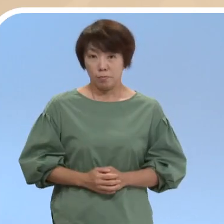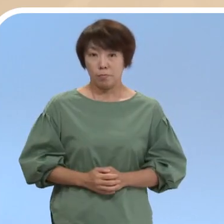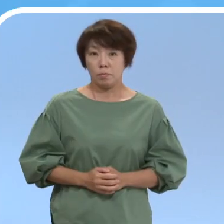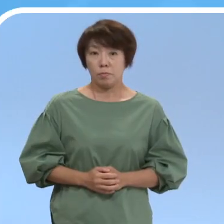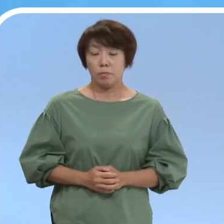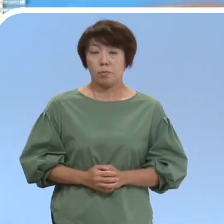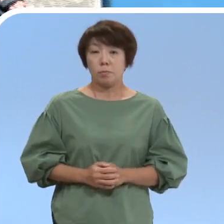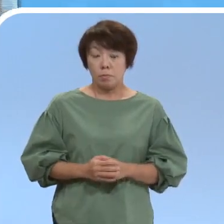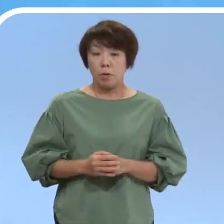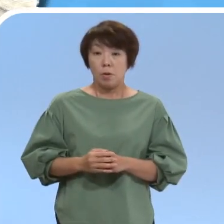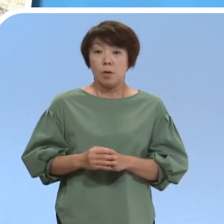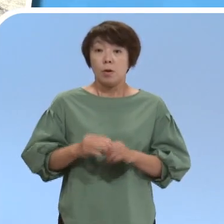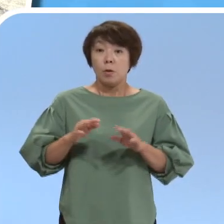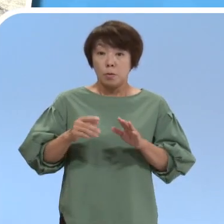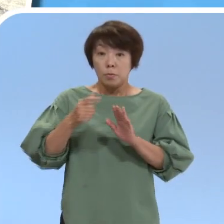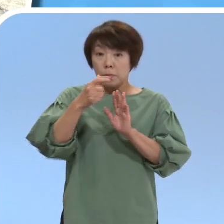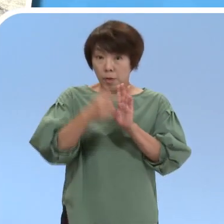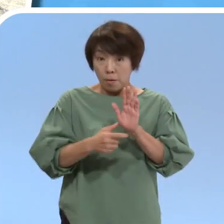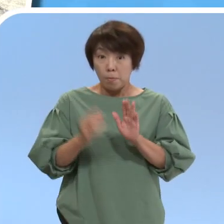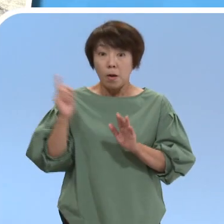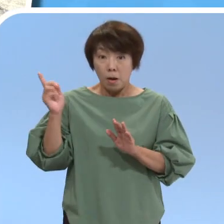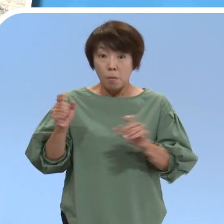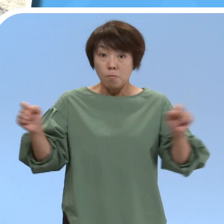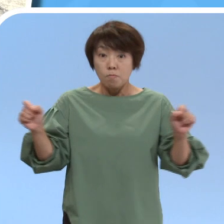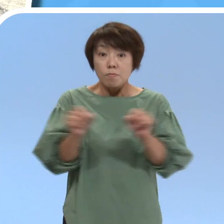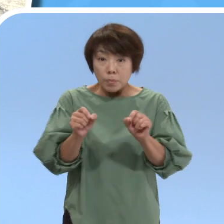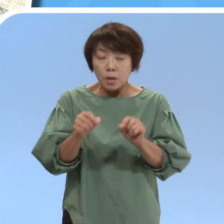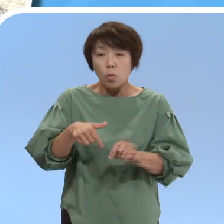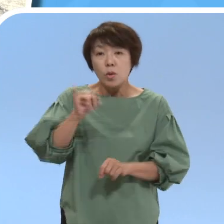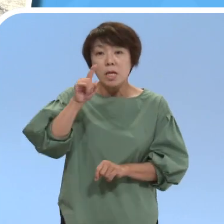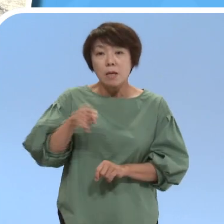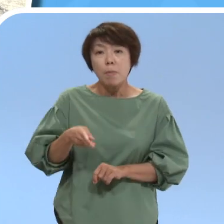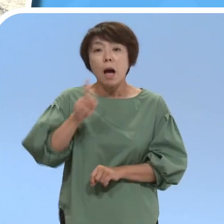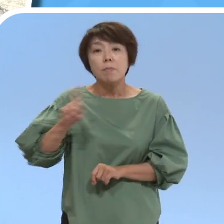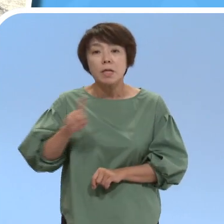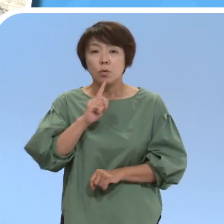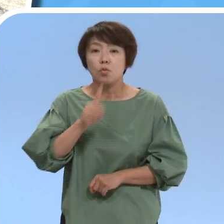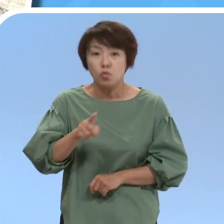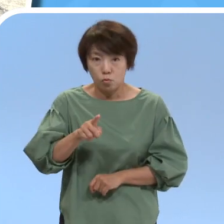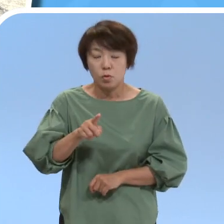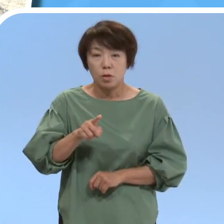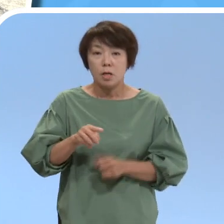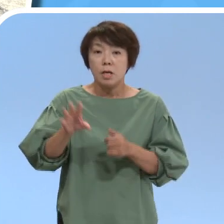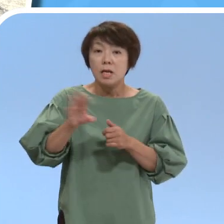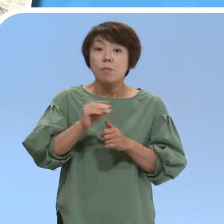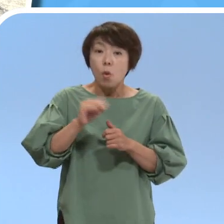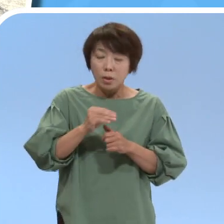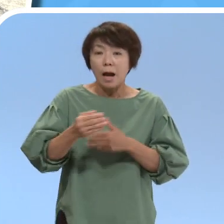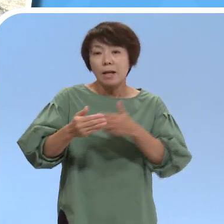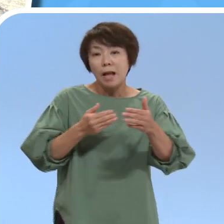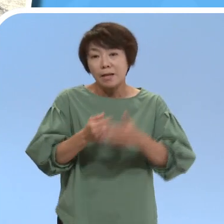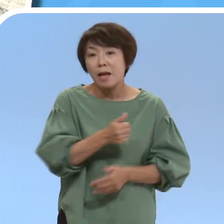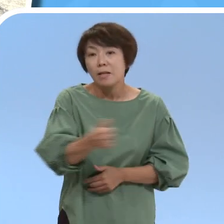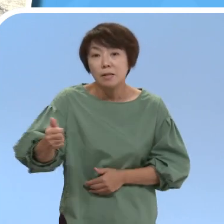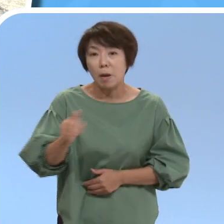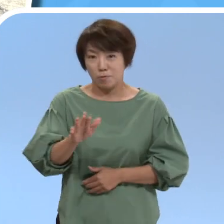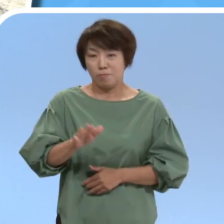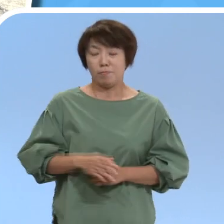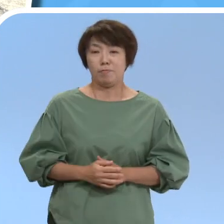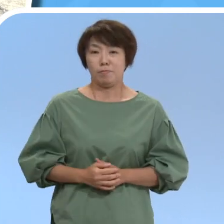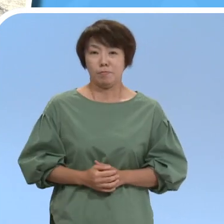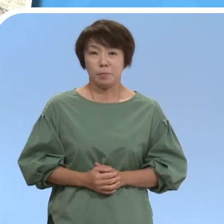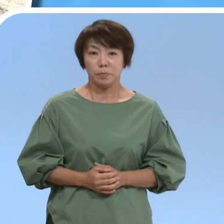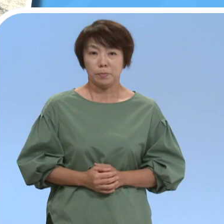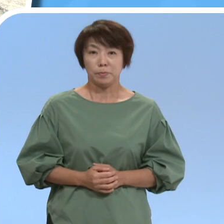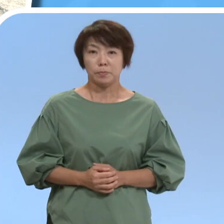中。このコーナーではフィールドパビリオンをフィーパビという愛称で呼び、リポーターが体験リ